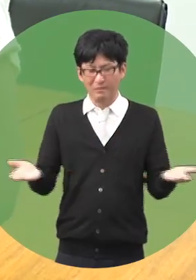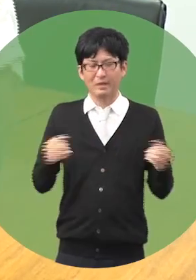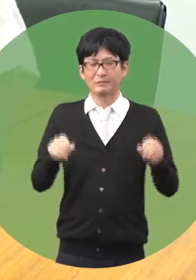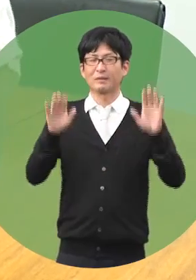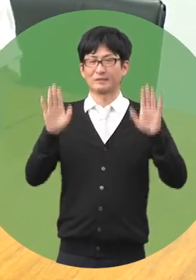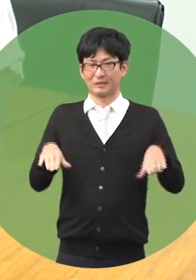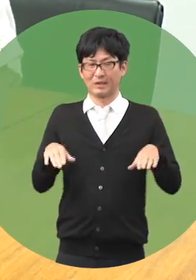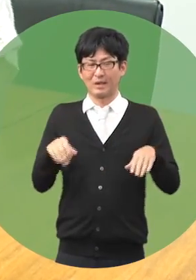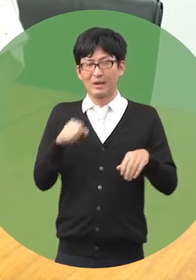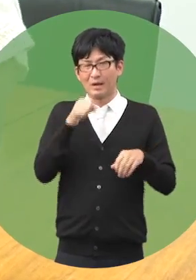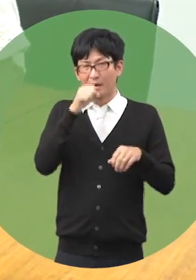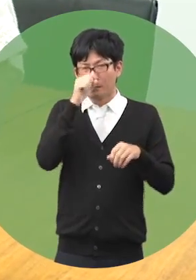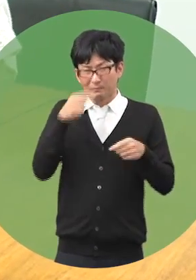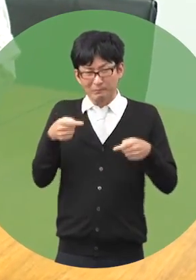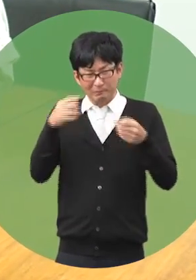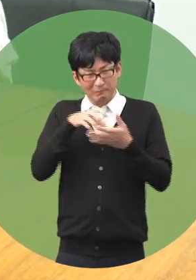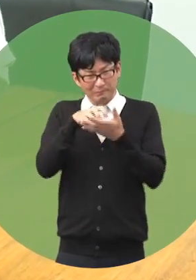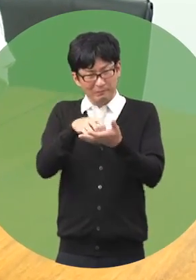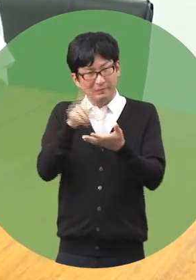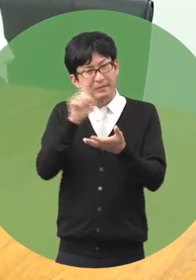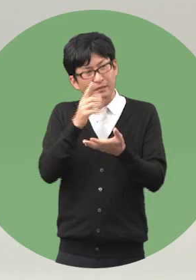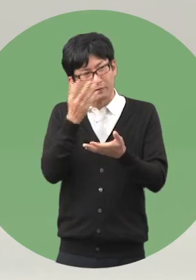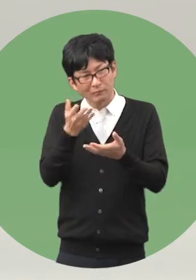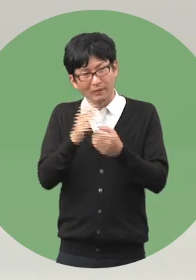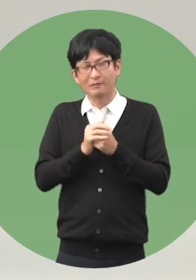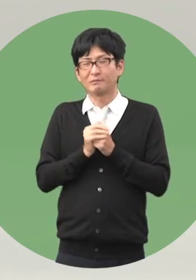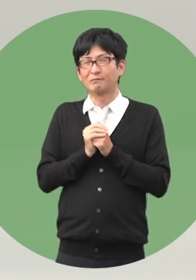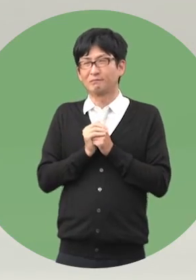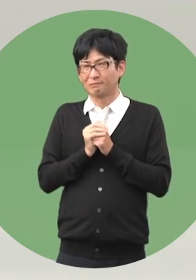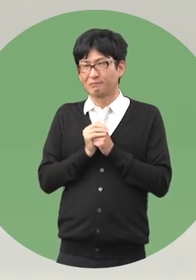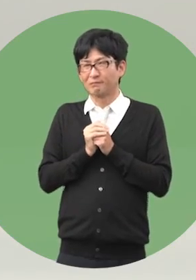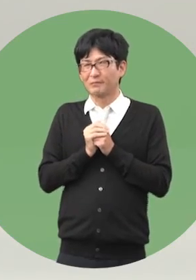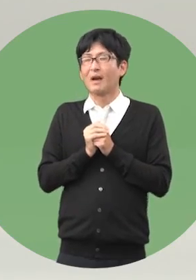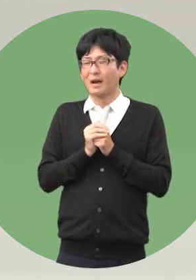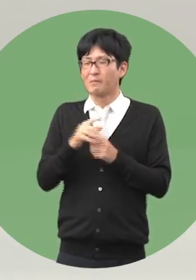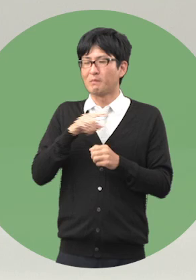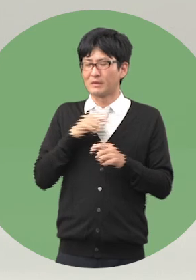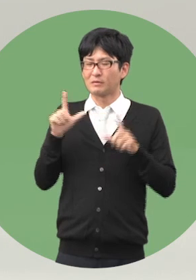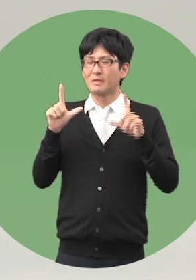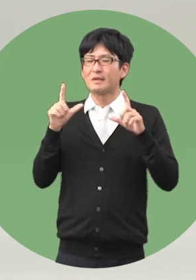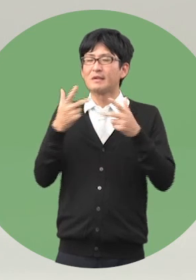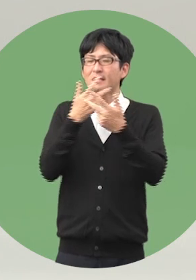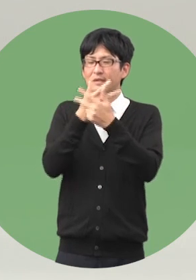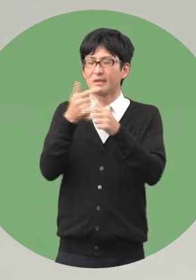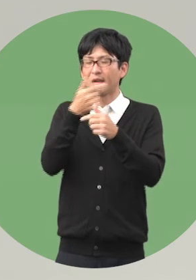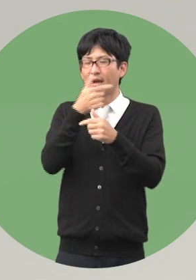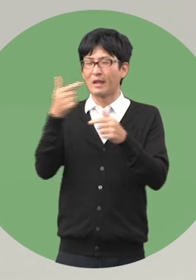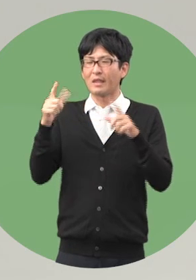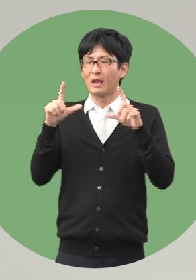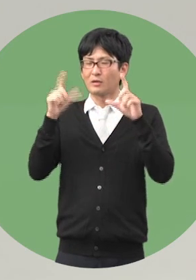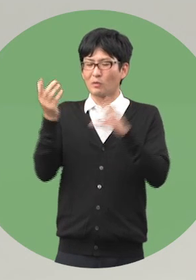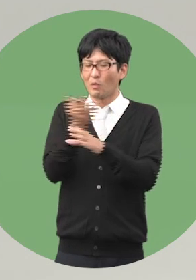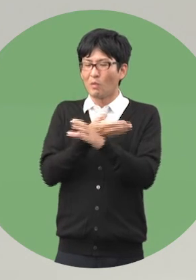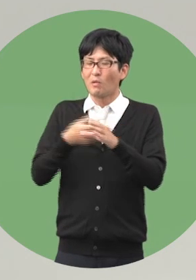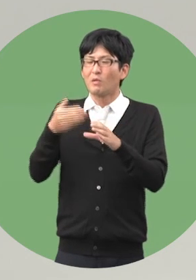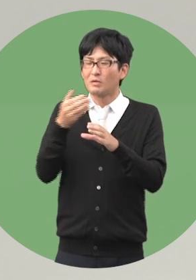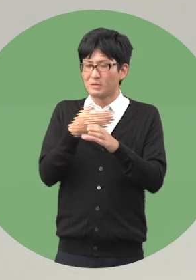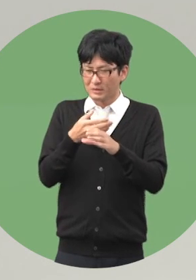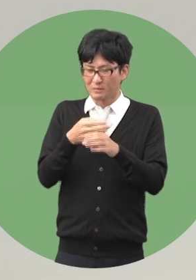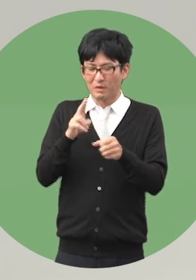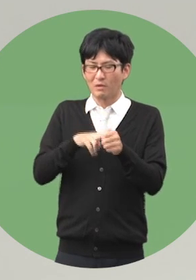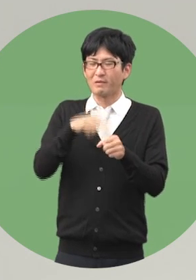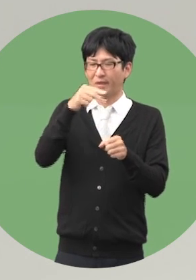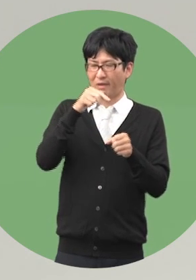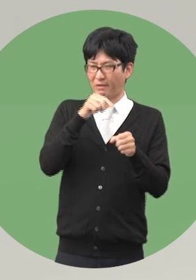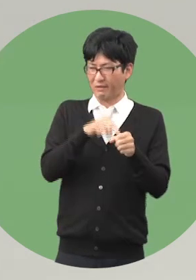秀賞に選ばれた商品教えてください。 はい、まずは北大東島の本格焼酎、じゃがいも焼酎のポテチューです